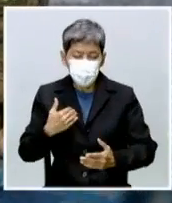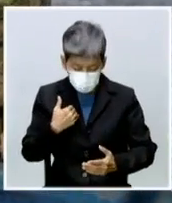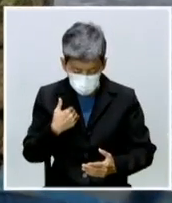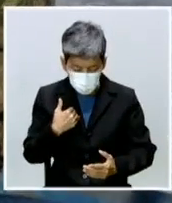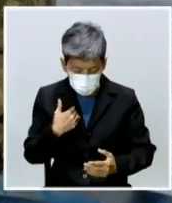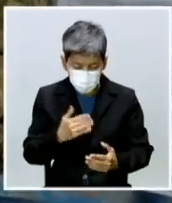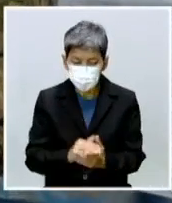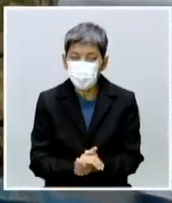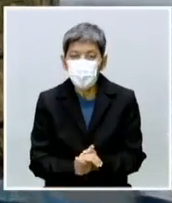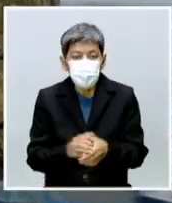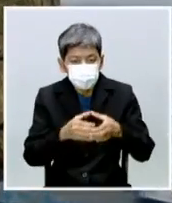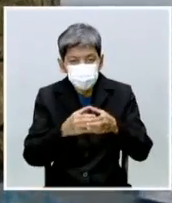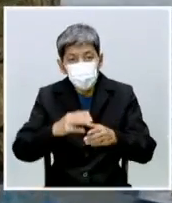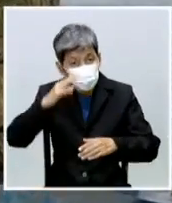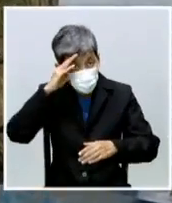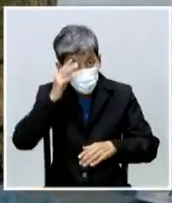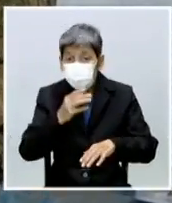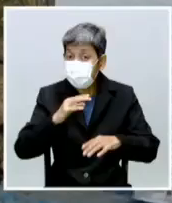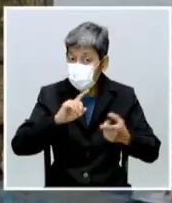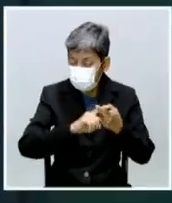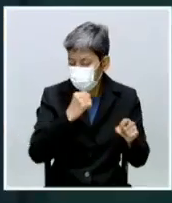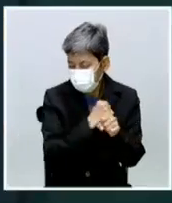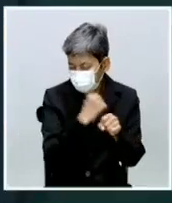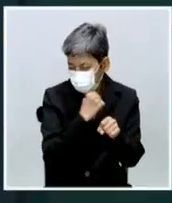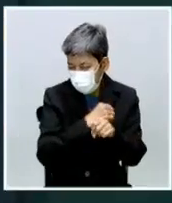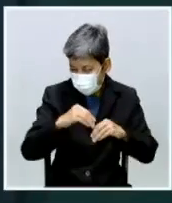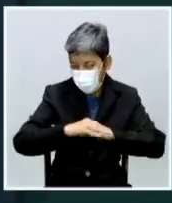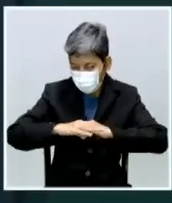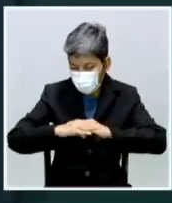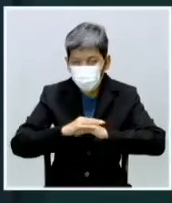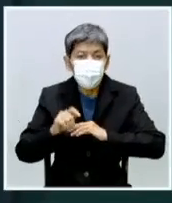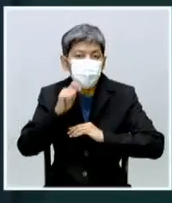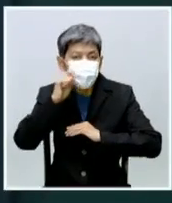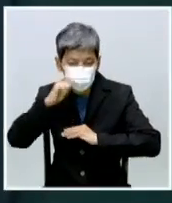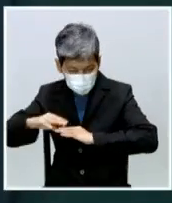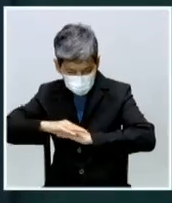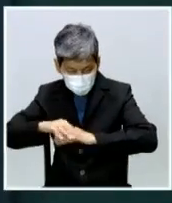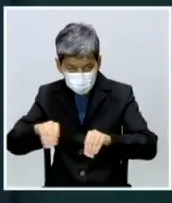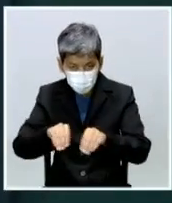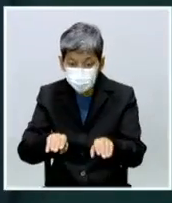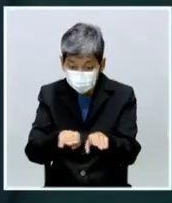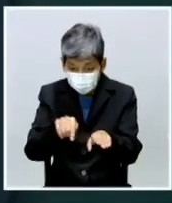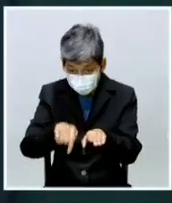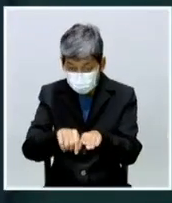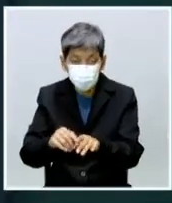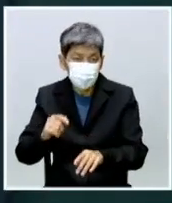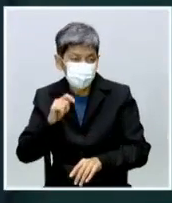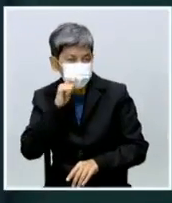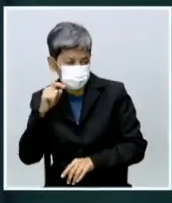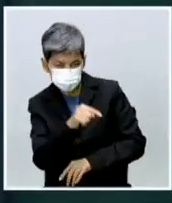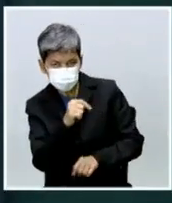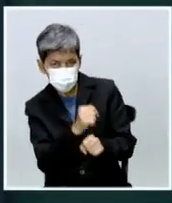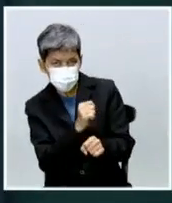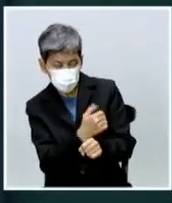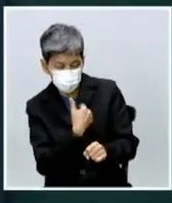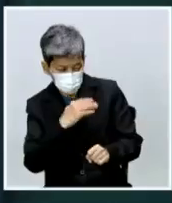านเหมือนกันค่ะว่ากองทัพรัสเซียก็มีการซ้อมยิงใกล้กับพรมแดนยูเครนเช่นกันยูเครนกล่าวหารัสเซียว่าระดมกำ